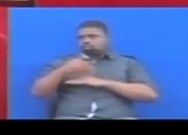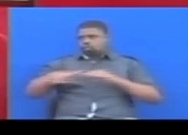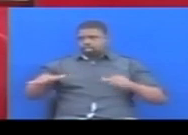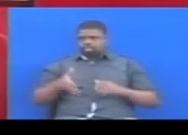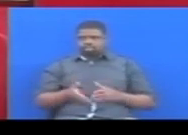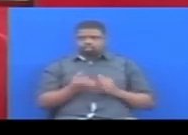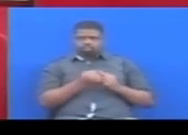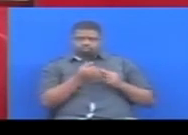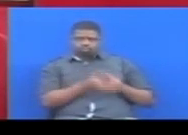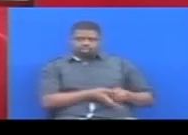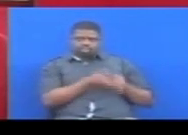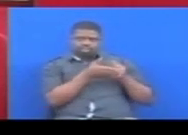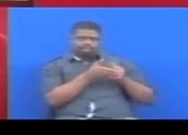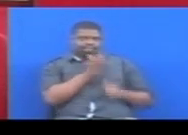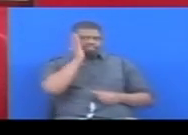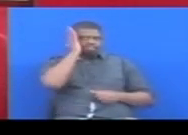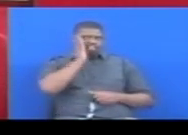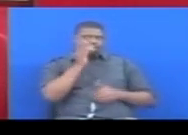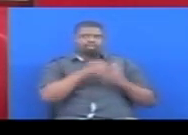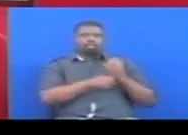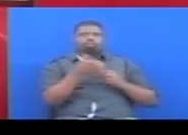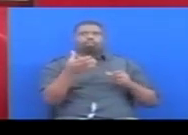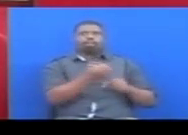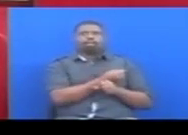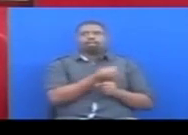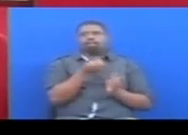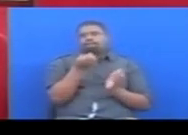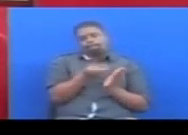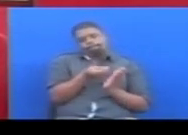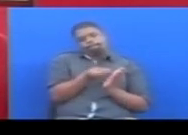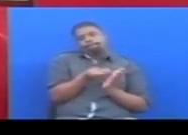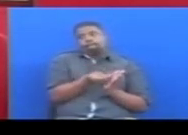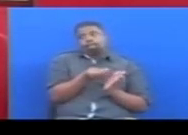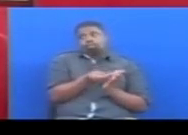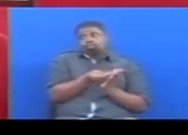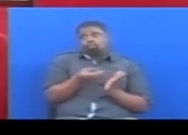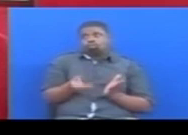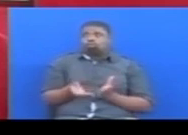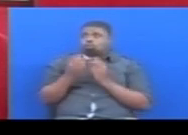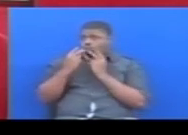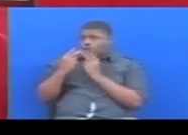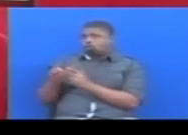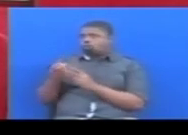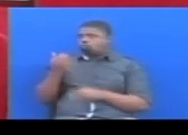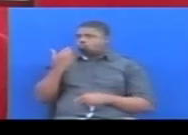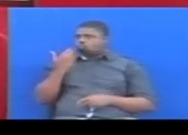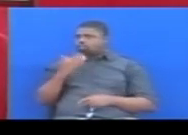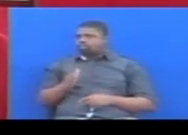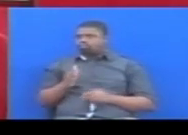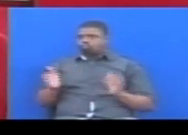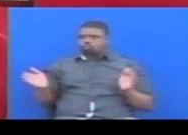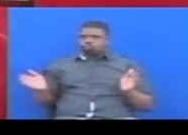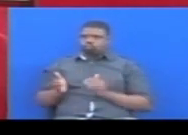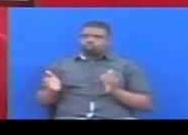ziweze kuwasaidia hao vijana katika kujipatia kipato ili waweze kuona umuhimu wa kutunza